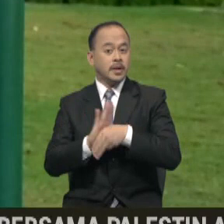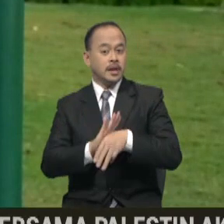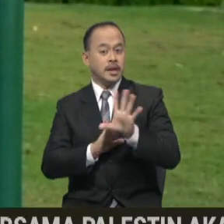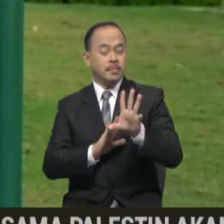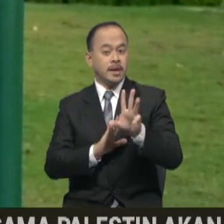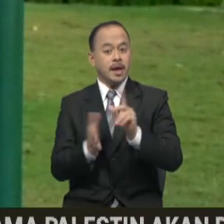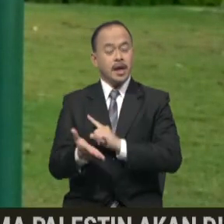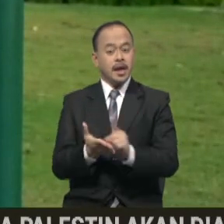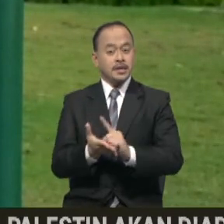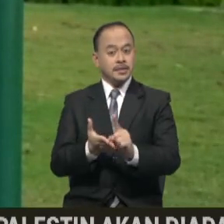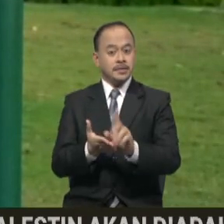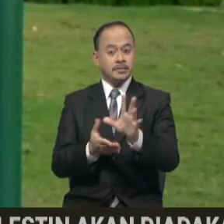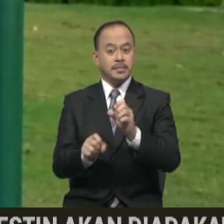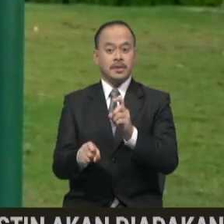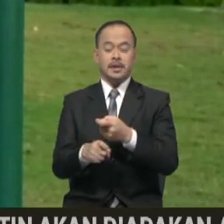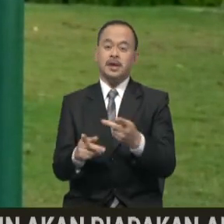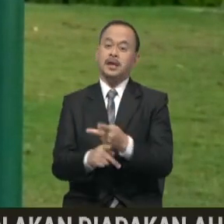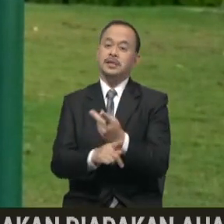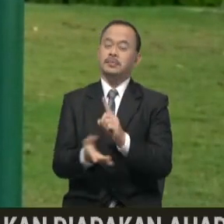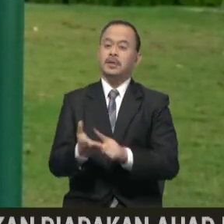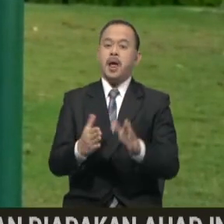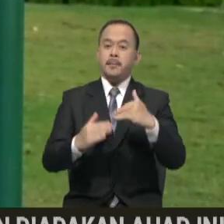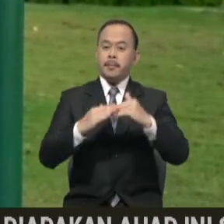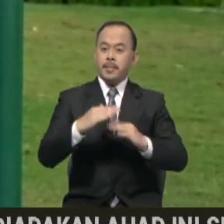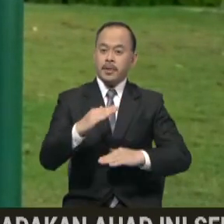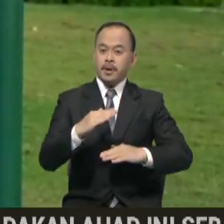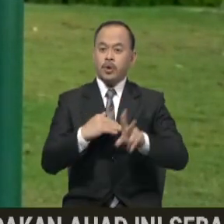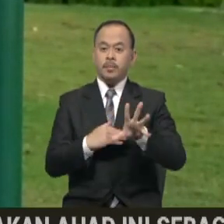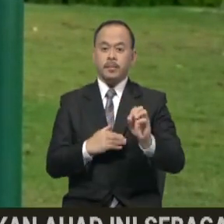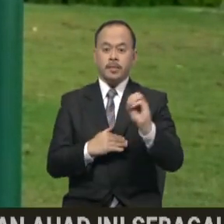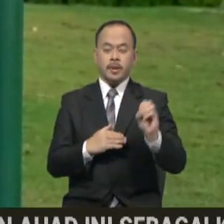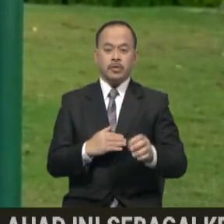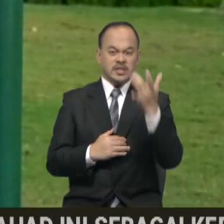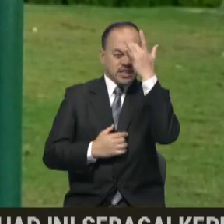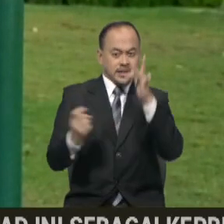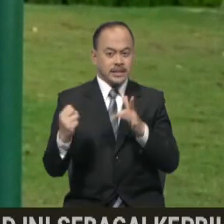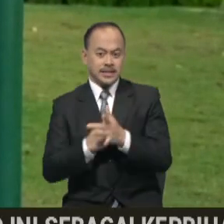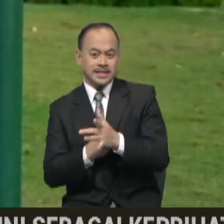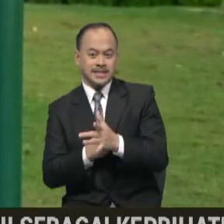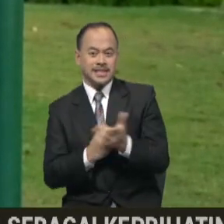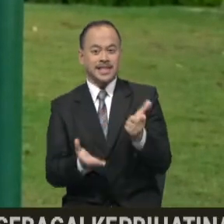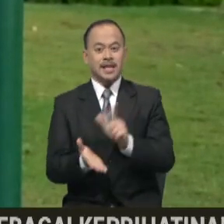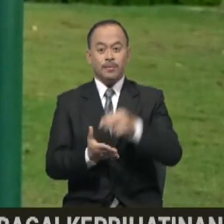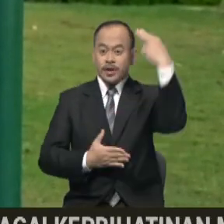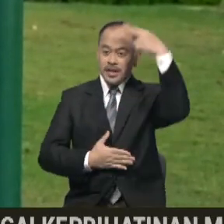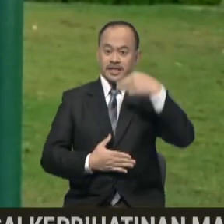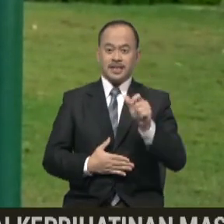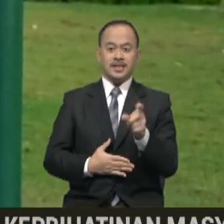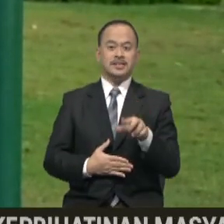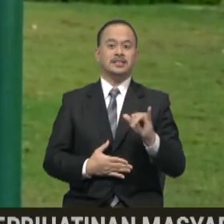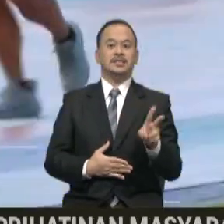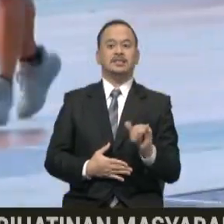juga boleh mengurangkan risiko strok sebanyak 25%. Laporan Haji Aziz Ahmad untuk Berita